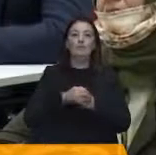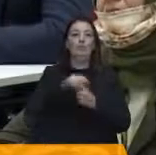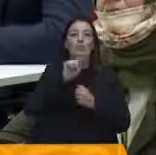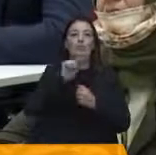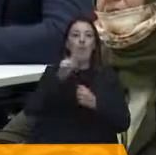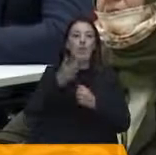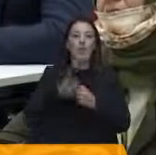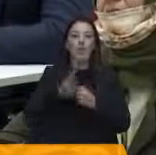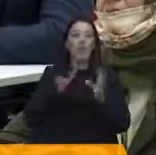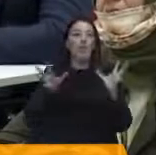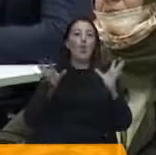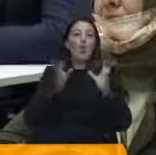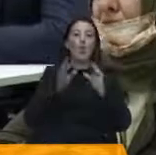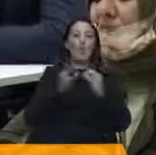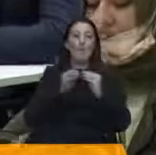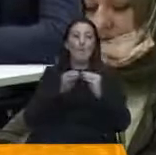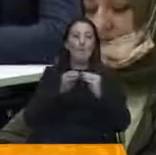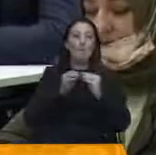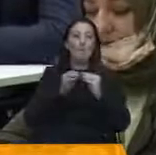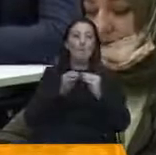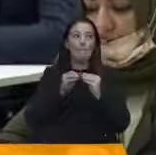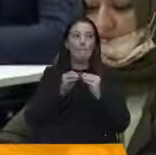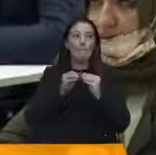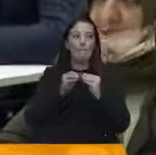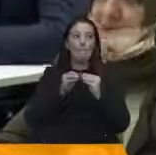Bunlar toplam